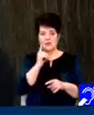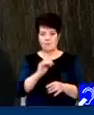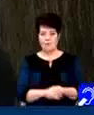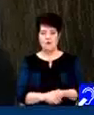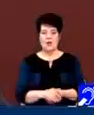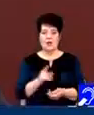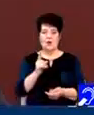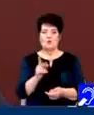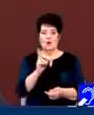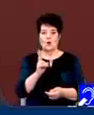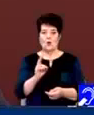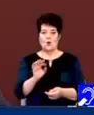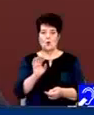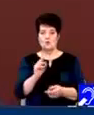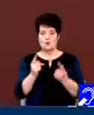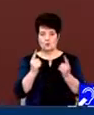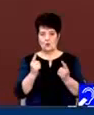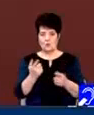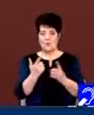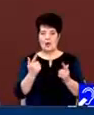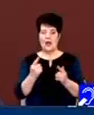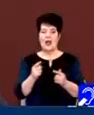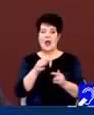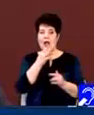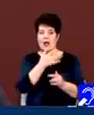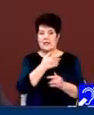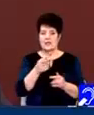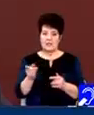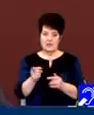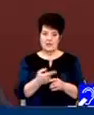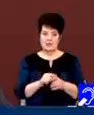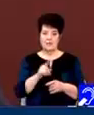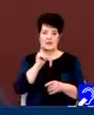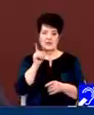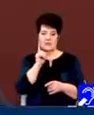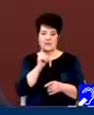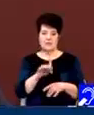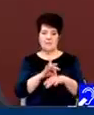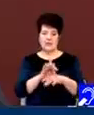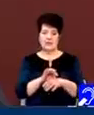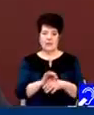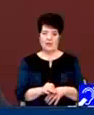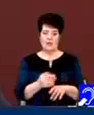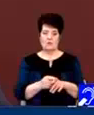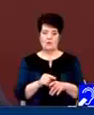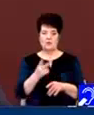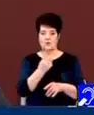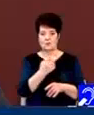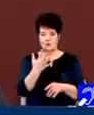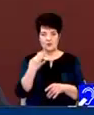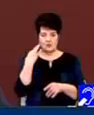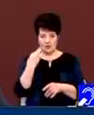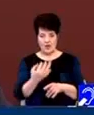Un consum foarte mare de timp petrecut pe internet, mai ales de către tineri, de cei de 18-25 de ani,